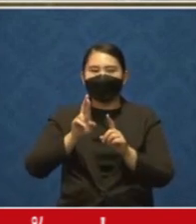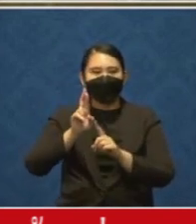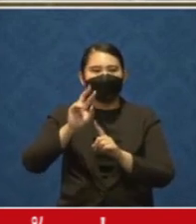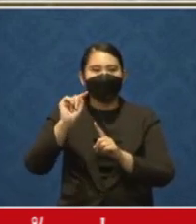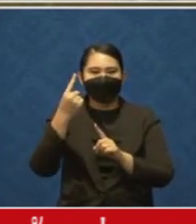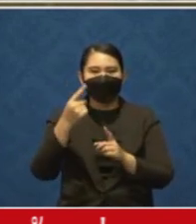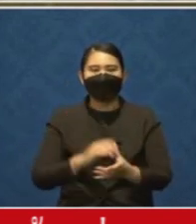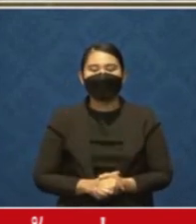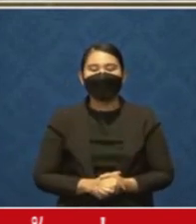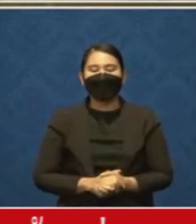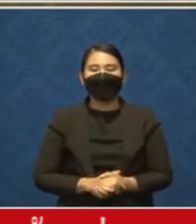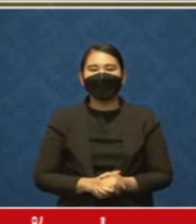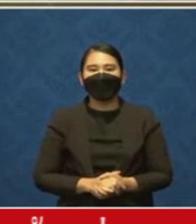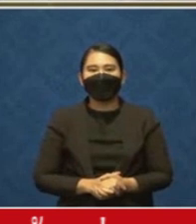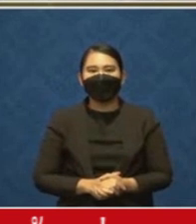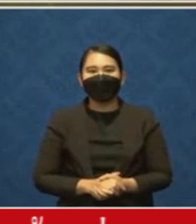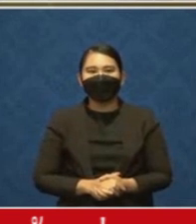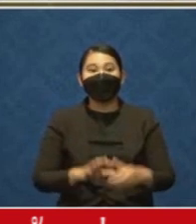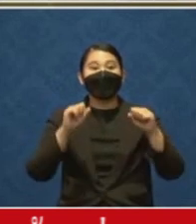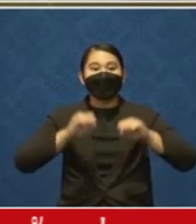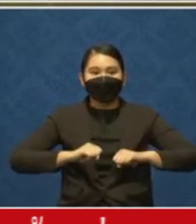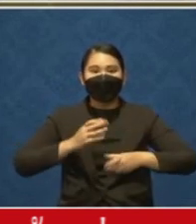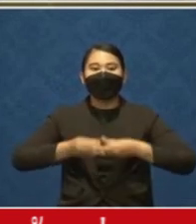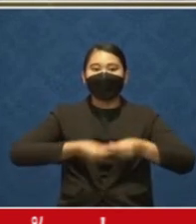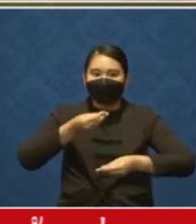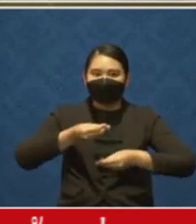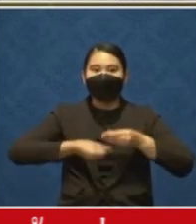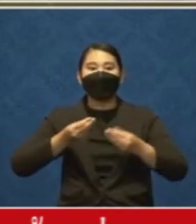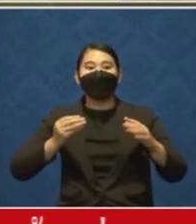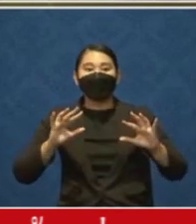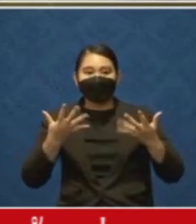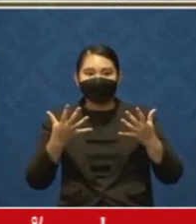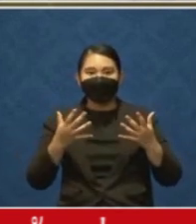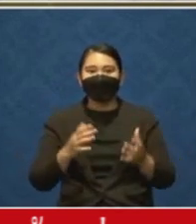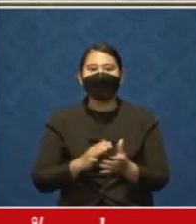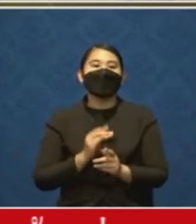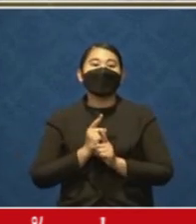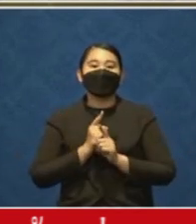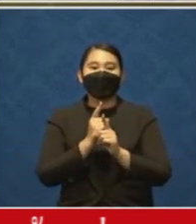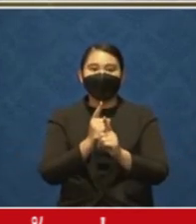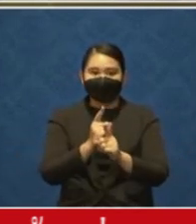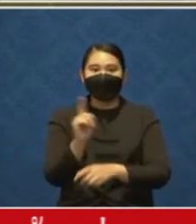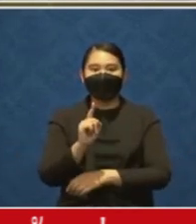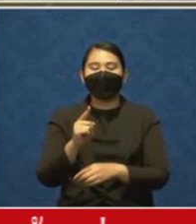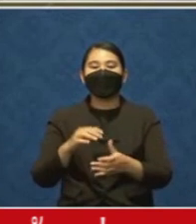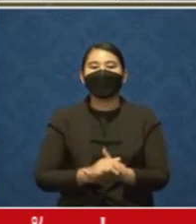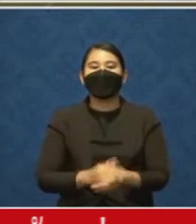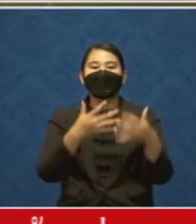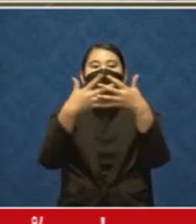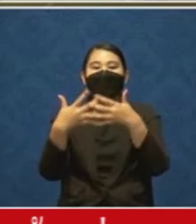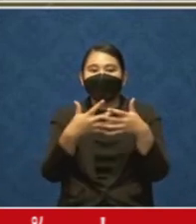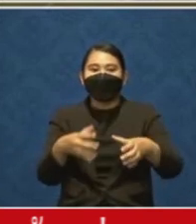สุดของเขาเขาบอกว่าการอนุมัติขายเครื่องบิน F-35A เนี่ยขึ้นอยู่กับสภาคองเกรสสหรั